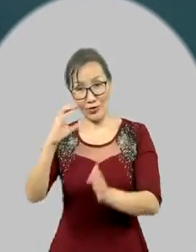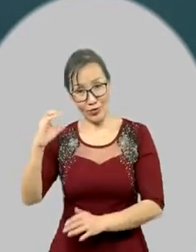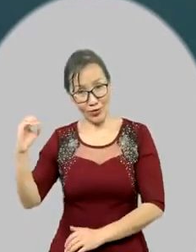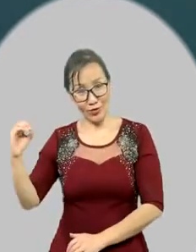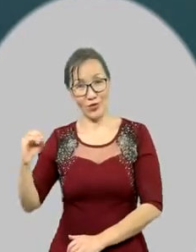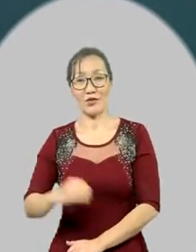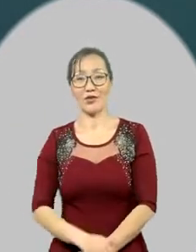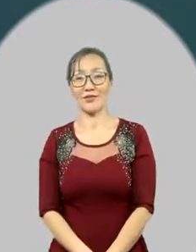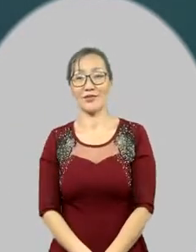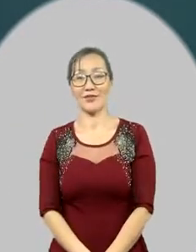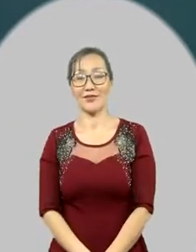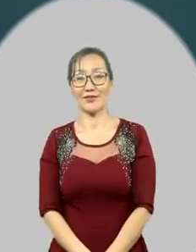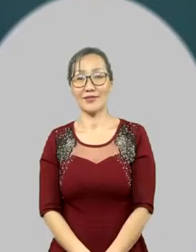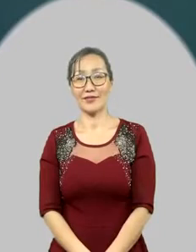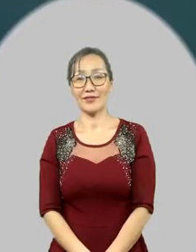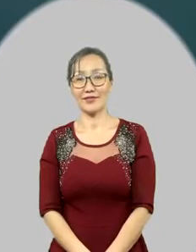600